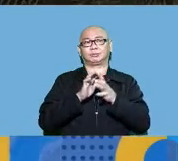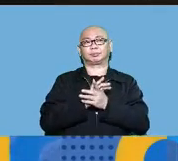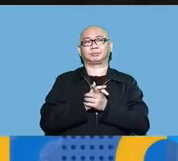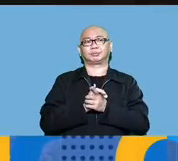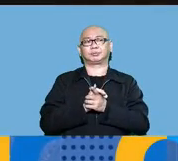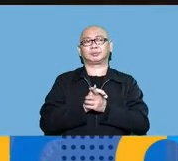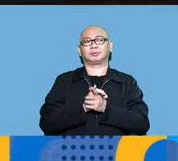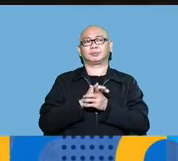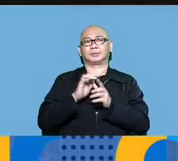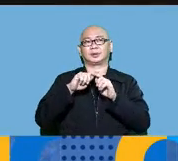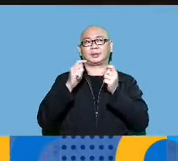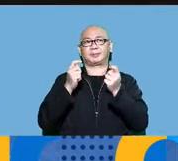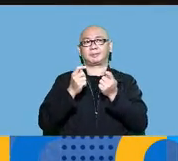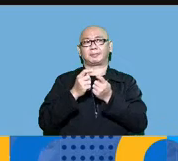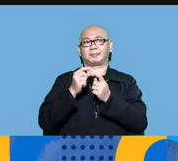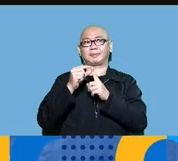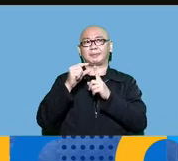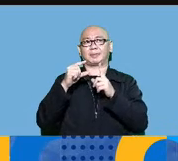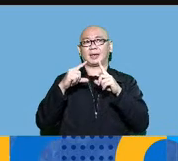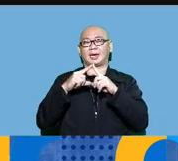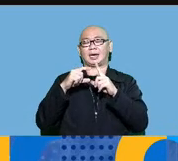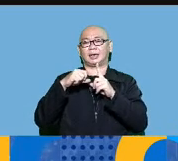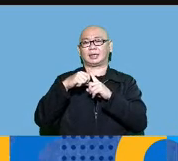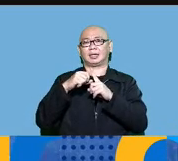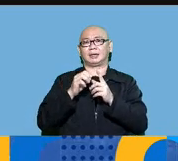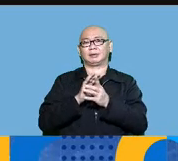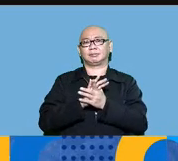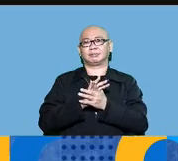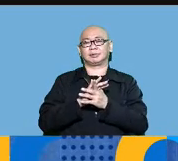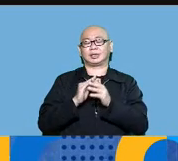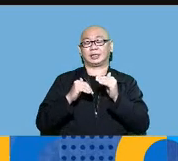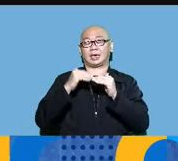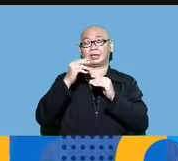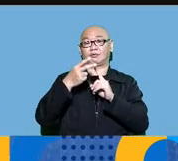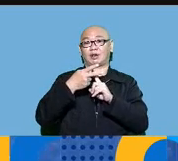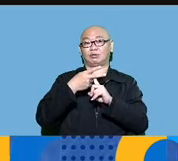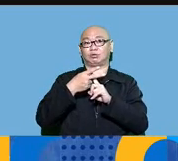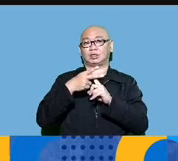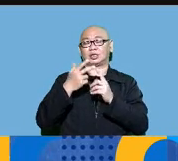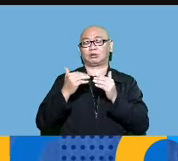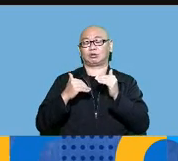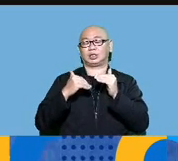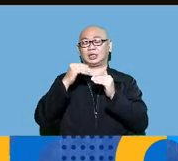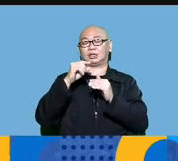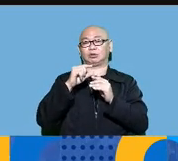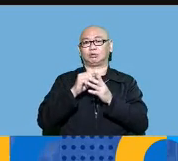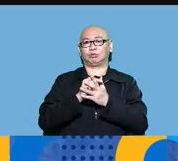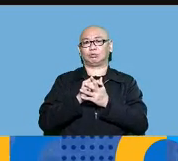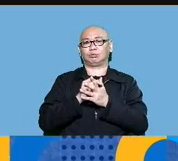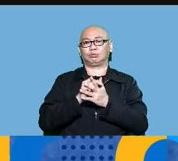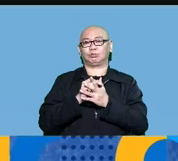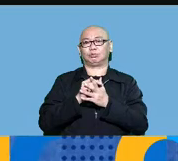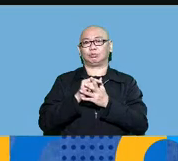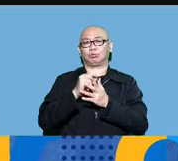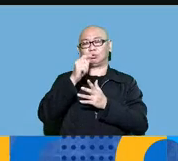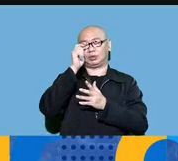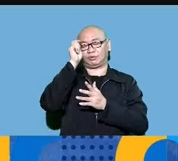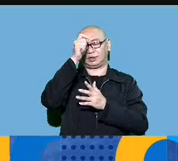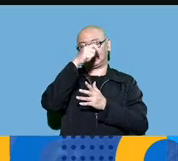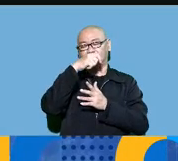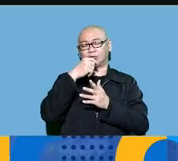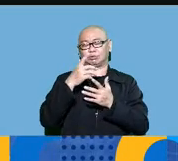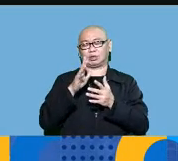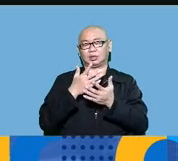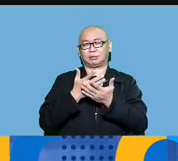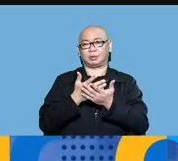PAK dan peer review karya ilmiah, baik di tingkat fakultas maupun di tingkat universitas yang telah menilai usulan dan